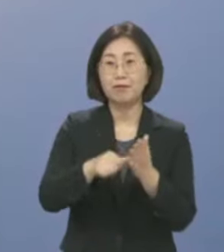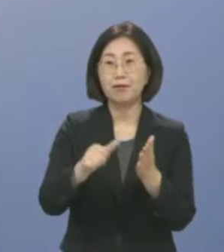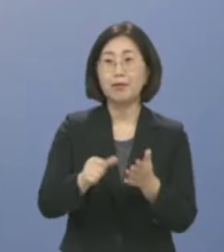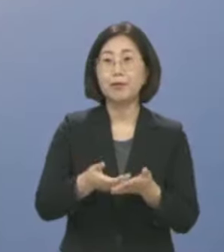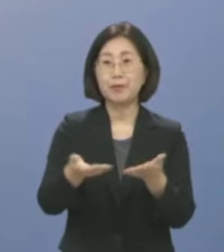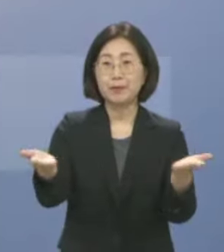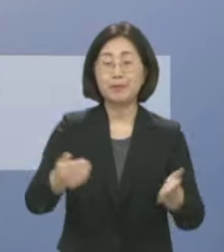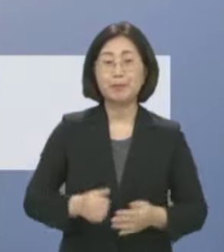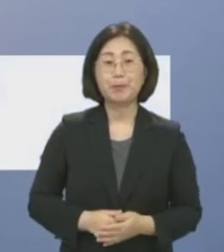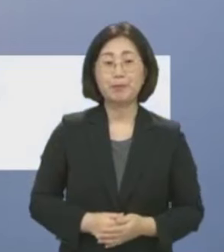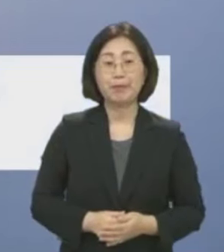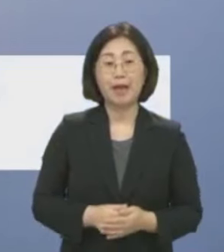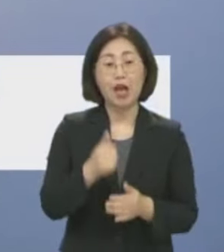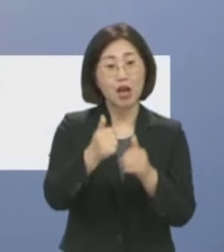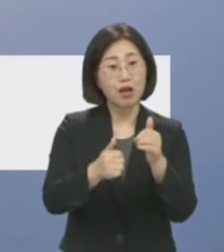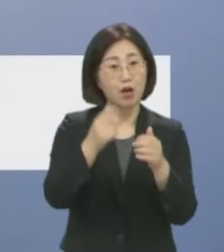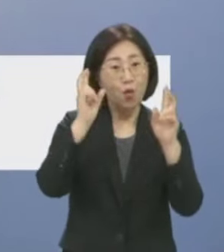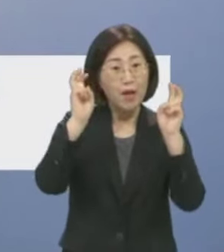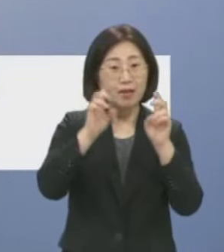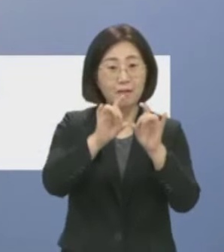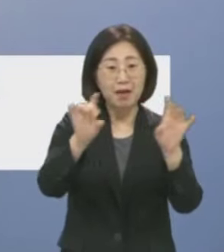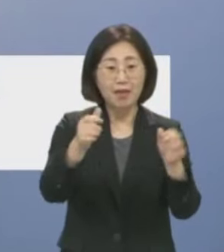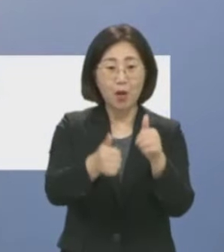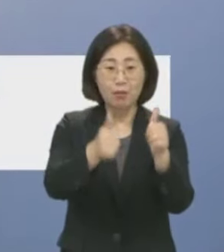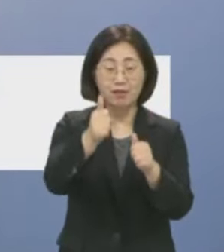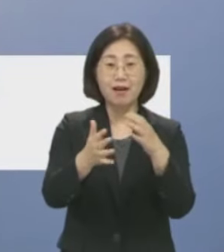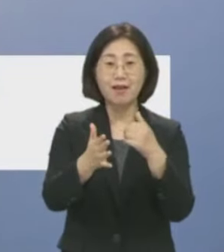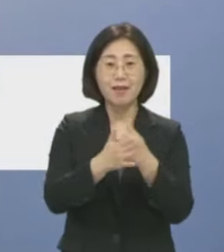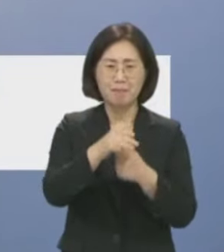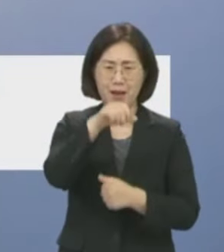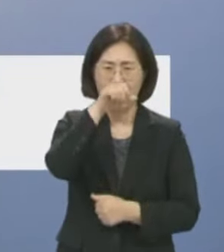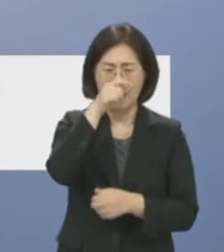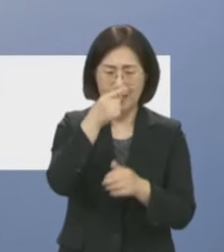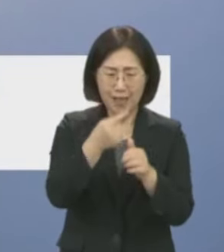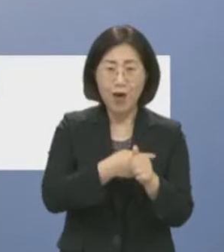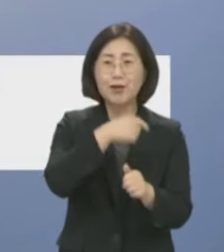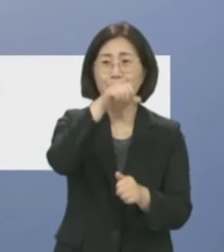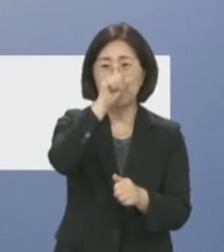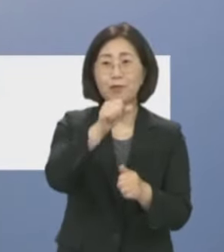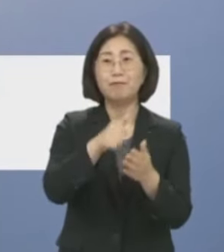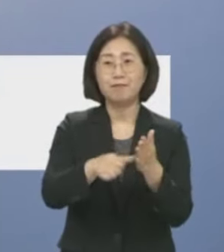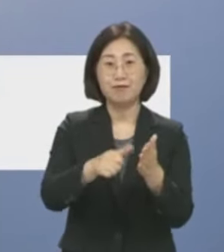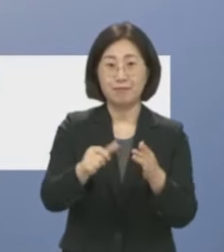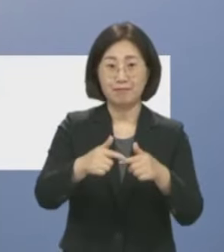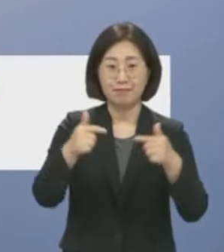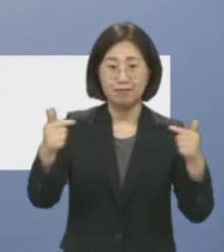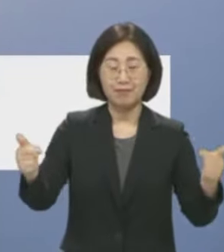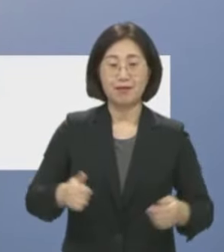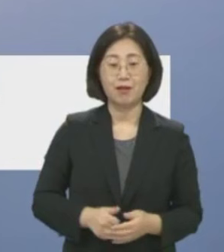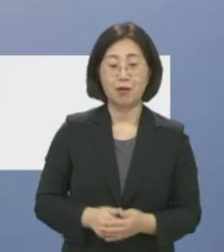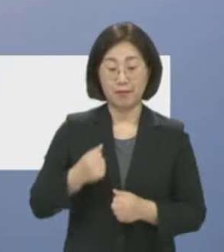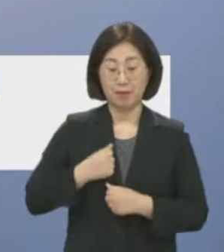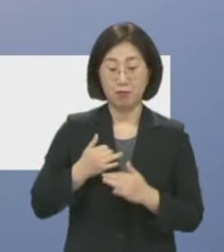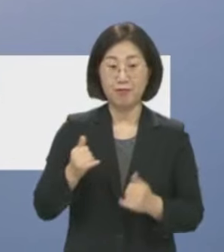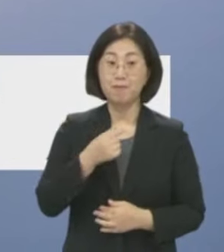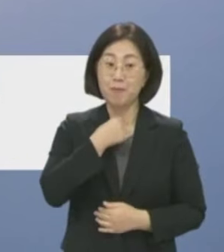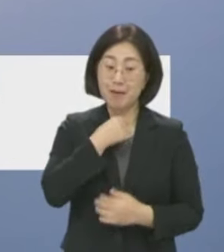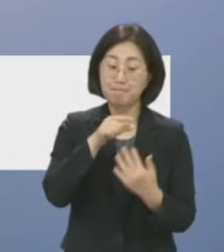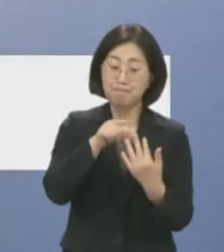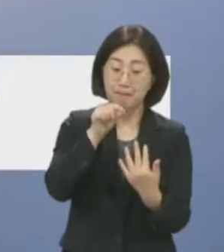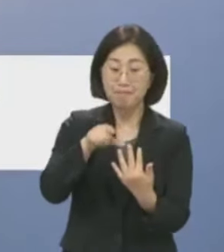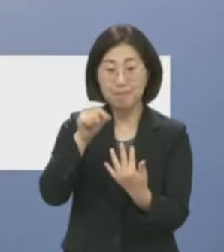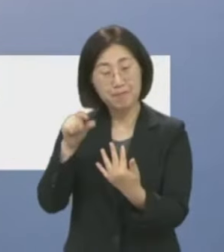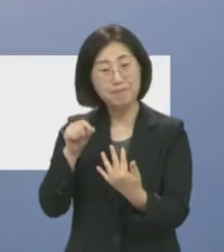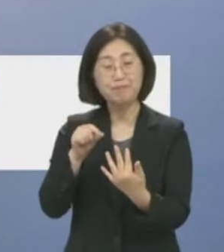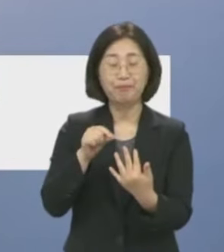업체 경쟁이 나오기 때문에 굉장히 좋은 방식, 좋은 물품이 늘어날 수가 없고 또 장병들 같은 경우는 자기가 원하는 무게를